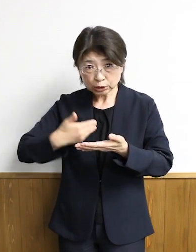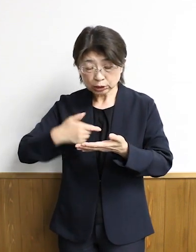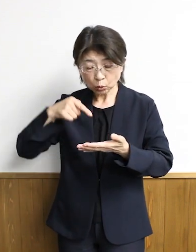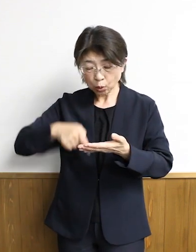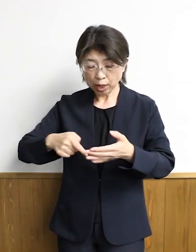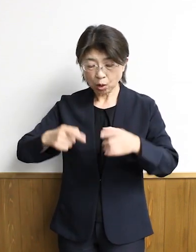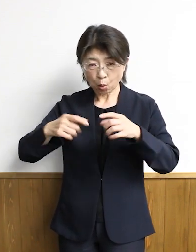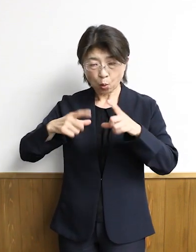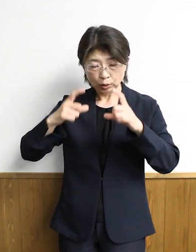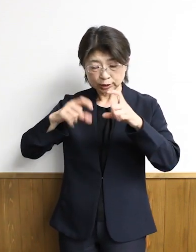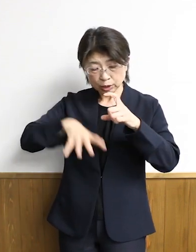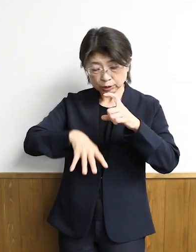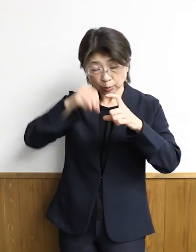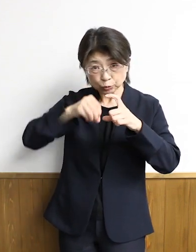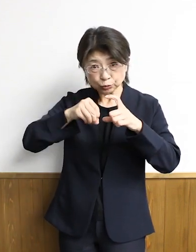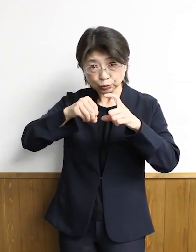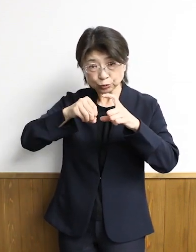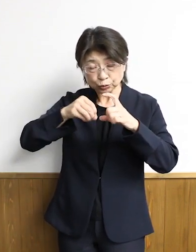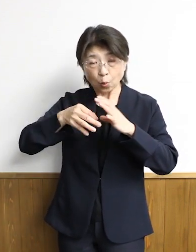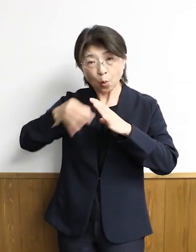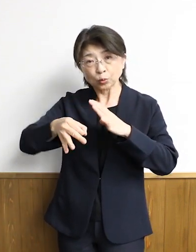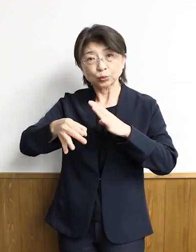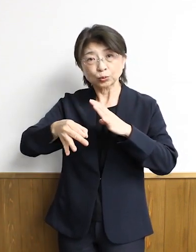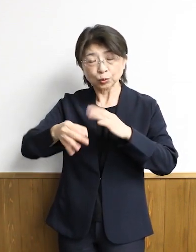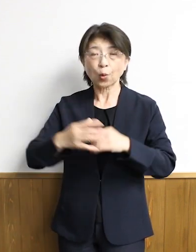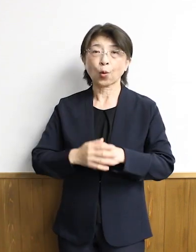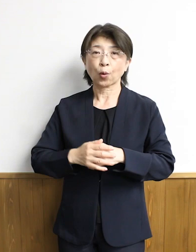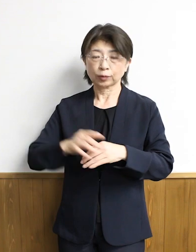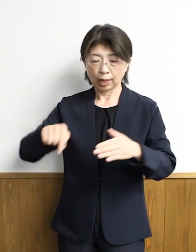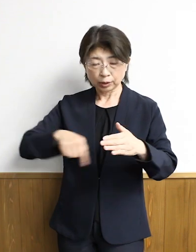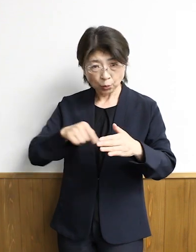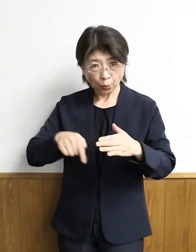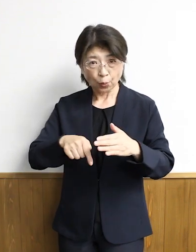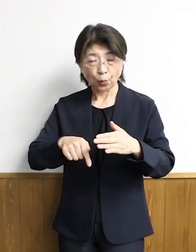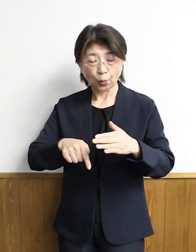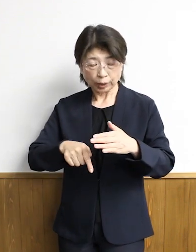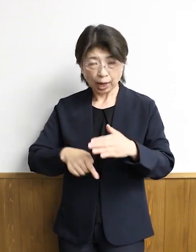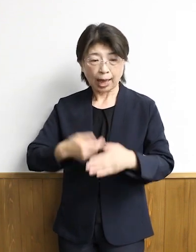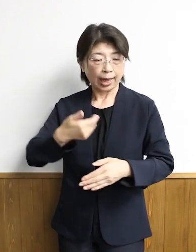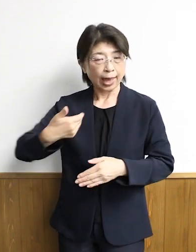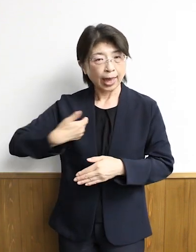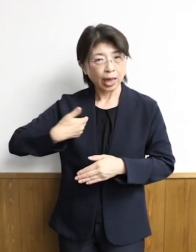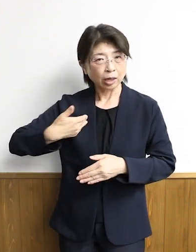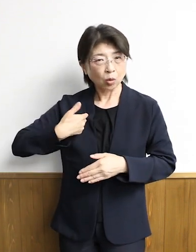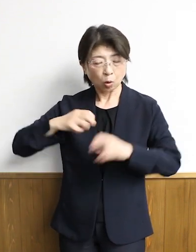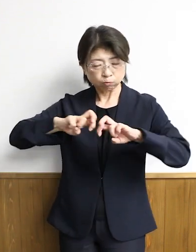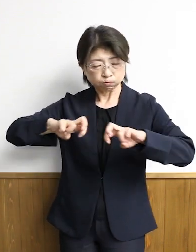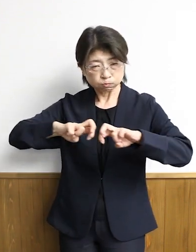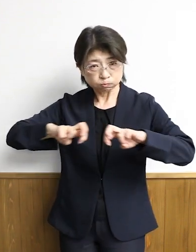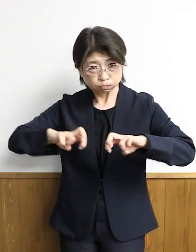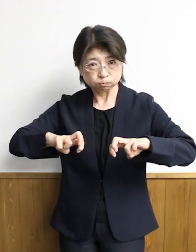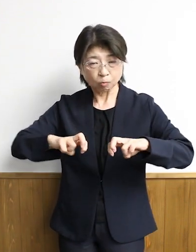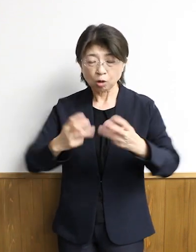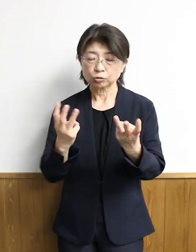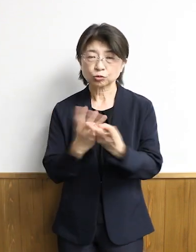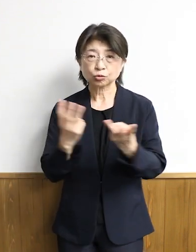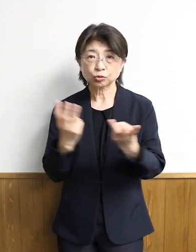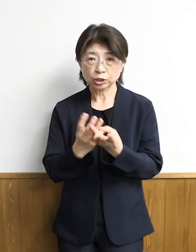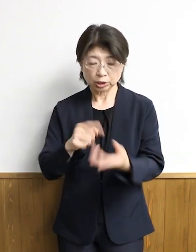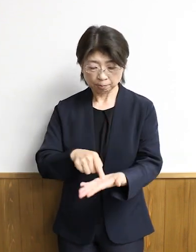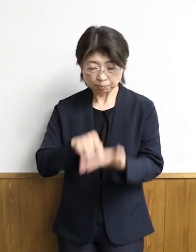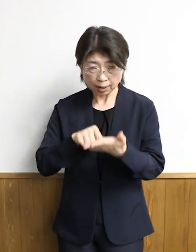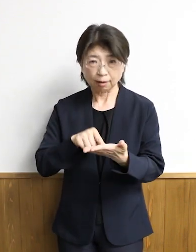と摂取カロリーや栄養素を数値やグラフで確認できるとともに